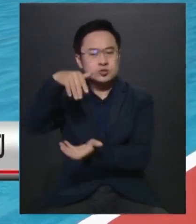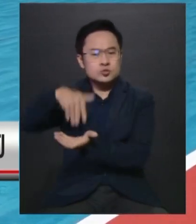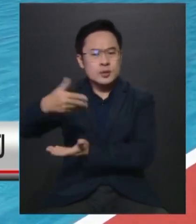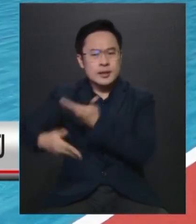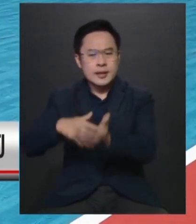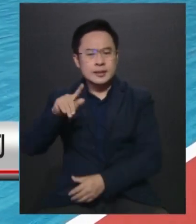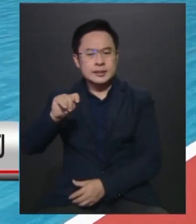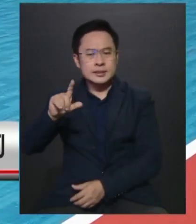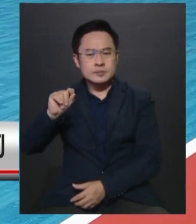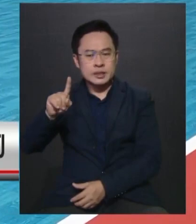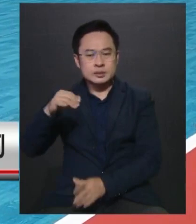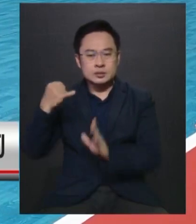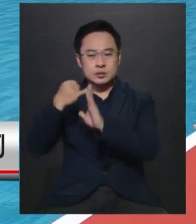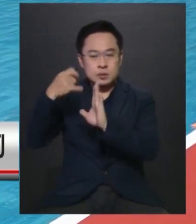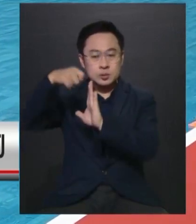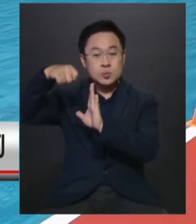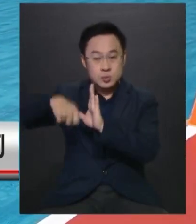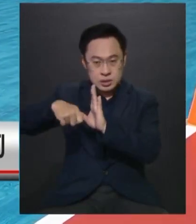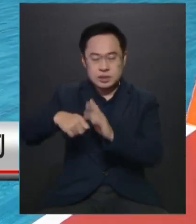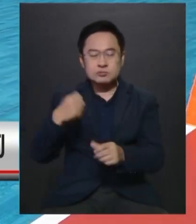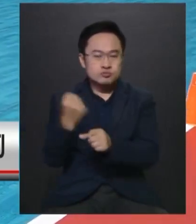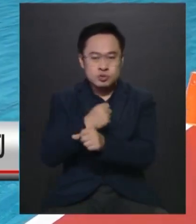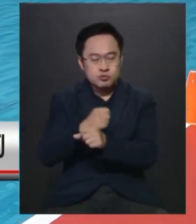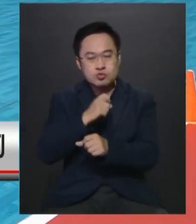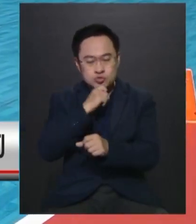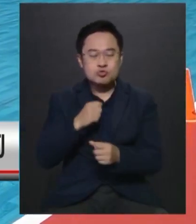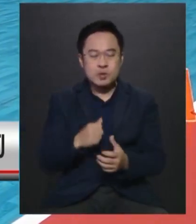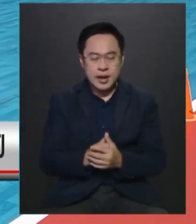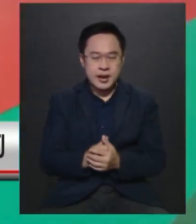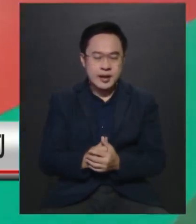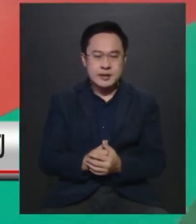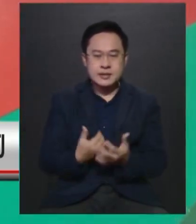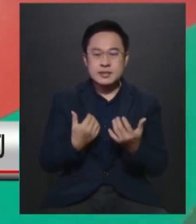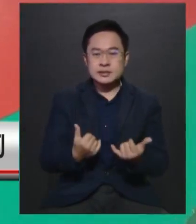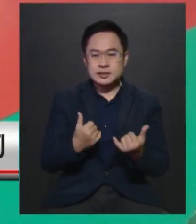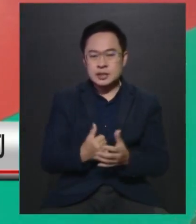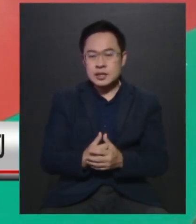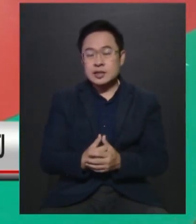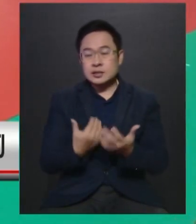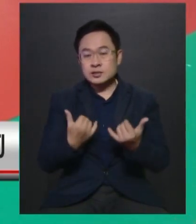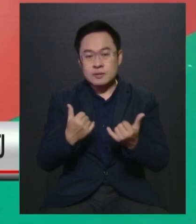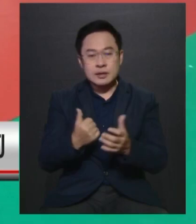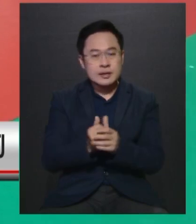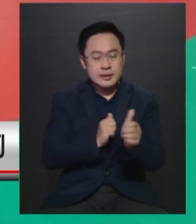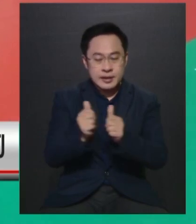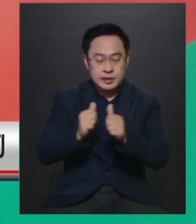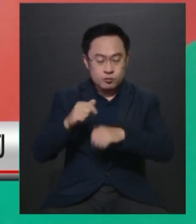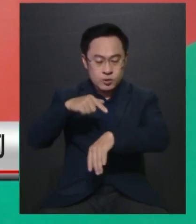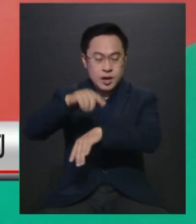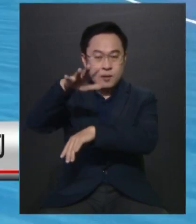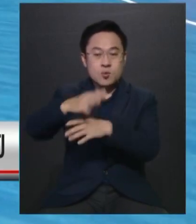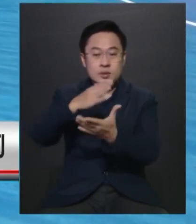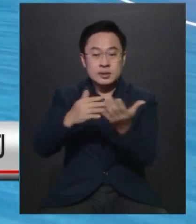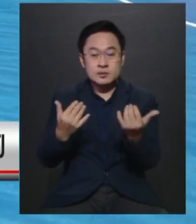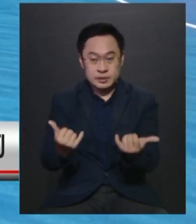Terminal 21 โคราชค่ะเพื่อเตรียมความพร้อมก่อนเกมนัดสำคัญในรอบชิงชนะเลิศในวันนี้เวลา 5:30 ค่ะโดยทางด้าน